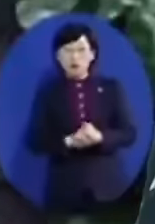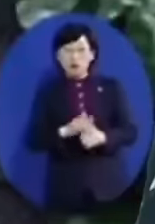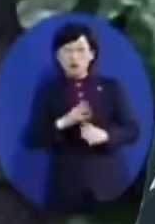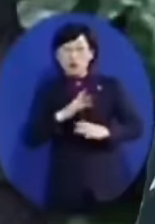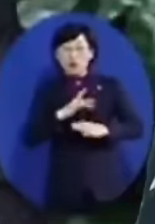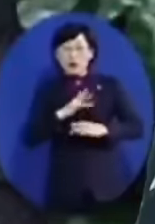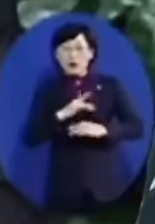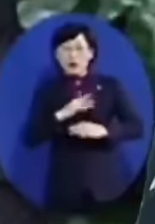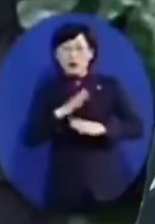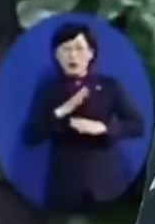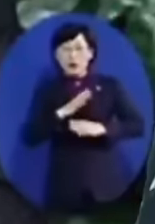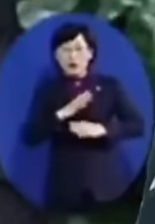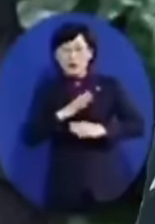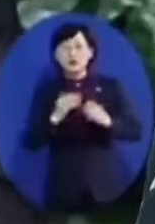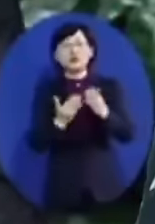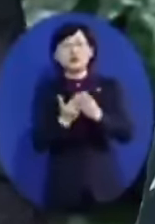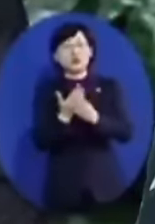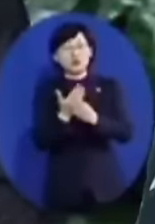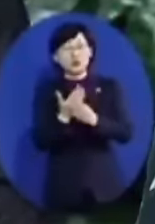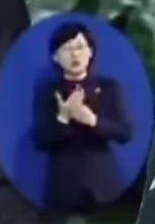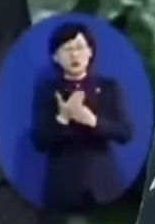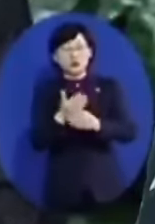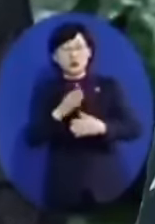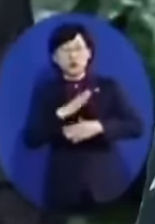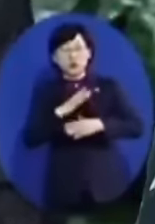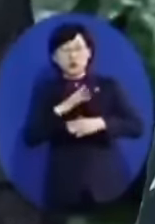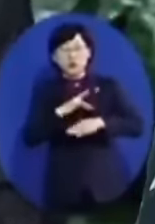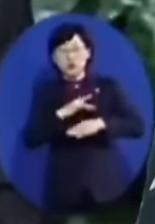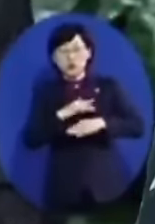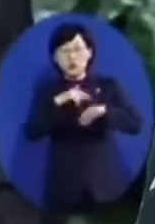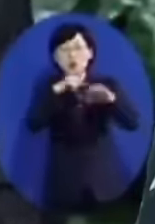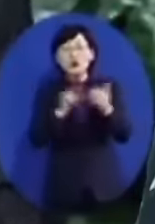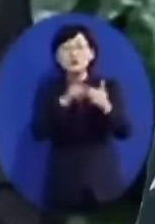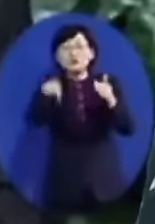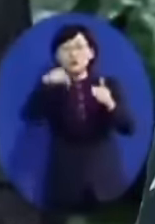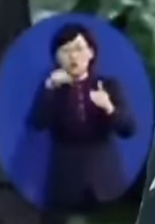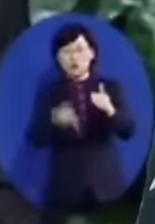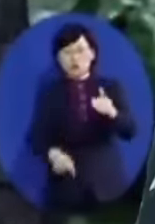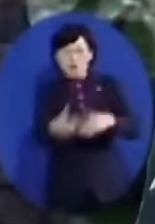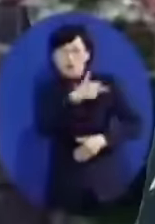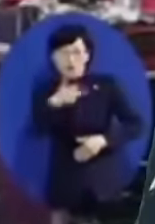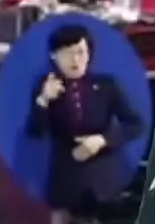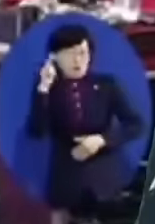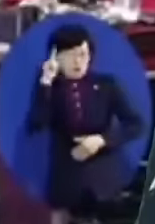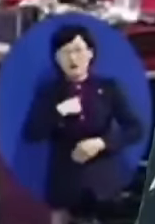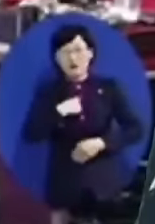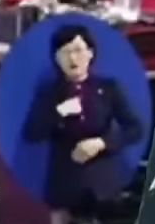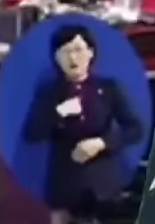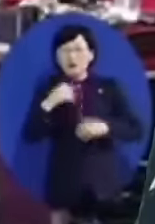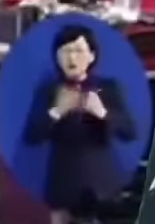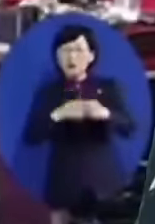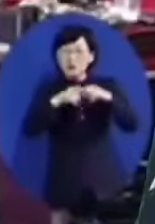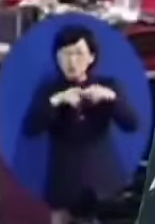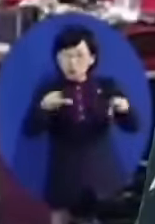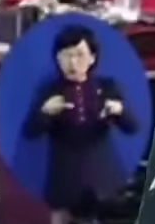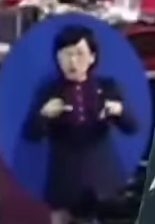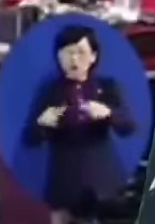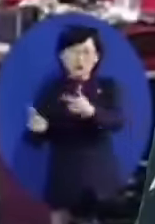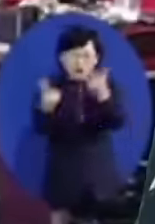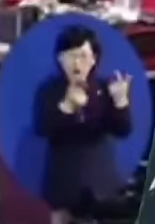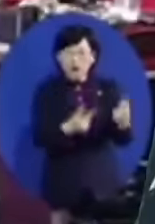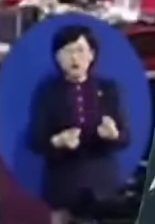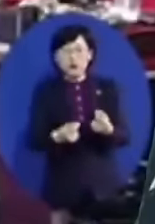무서워하고 두려워했습니다. 무서움과 두려움은 우리의 마음속에 굉장한 스트레스가 되는 것입니다. 엘리야 같은 위대한